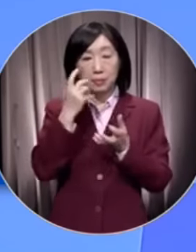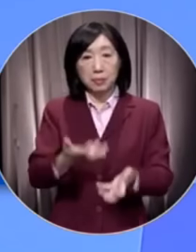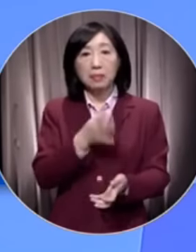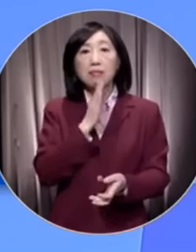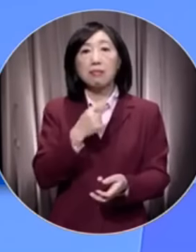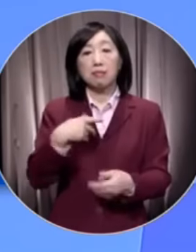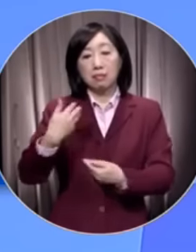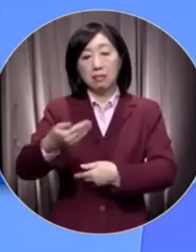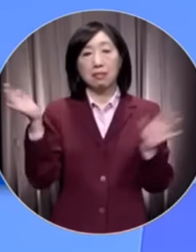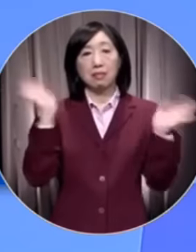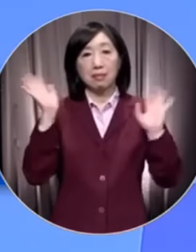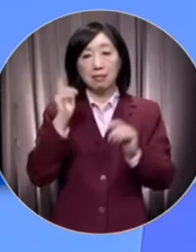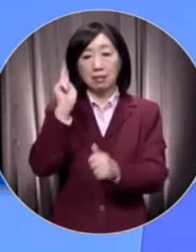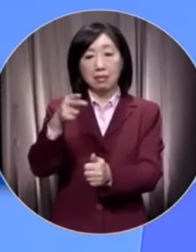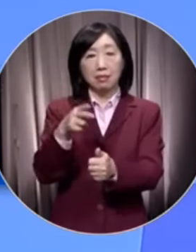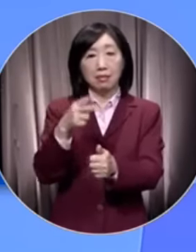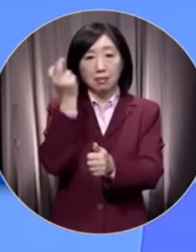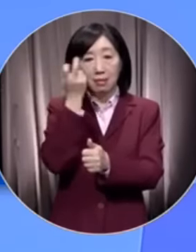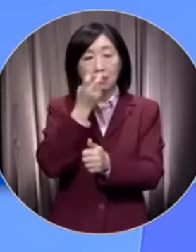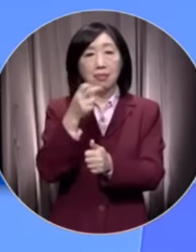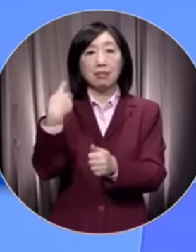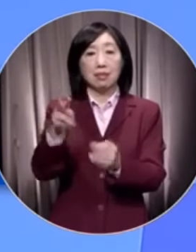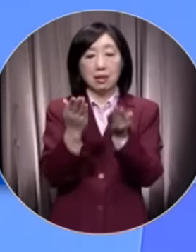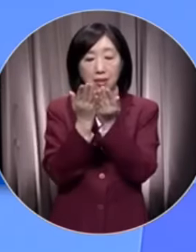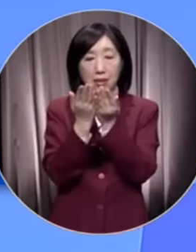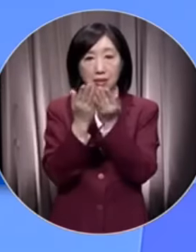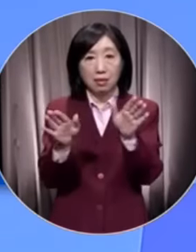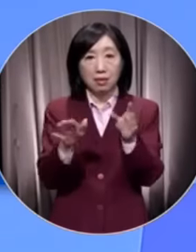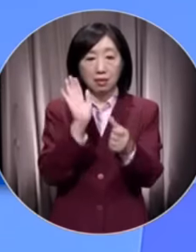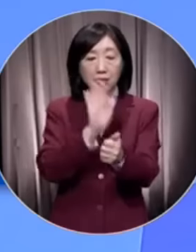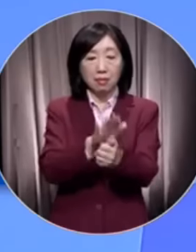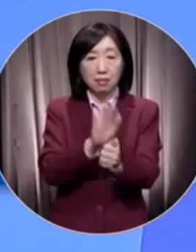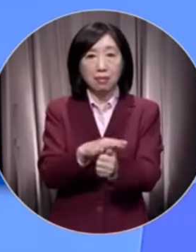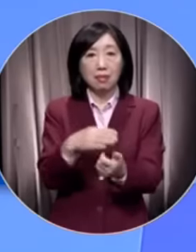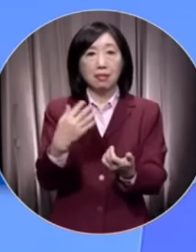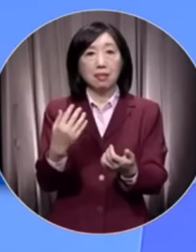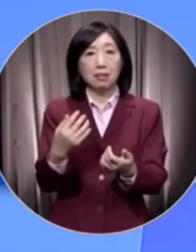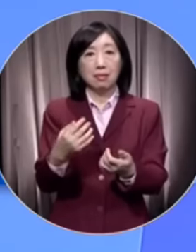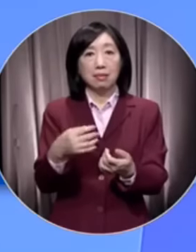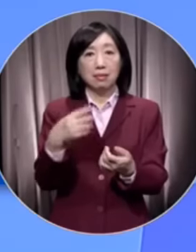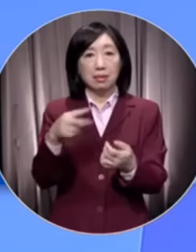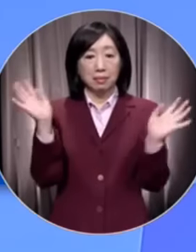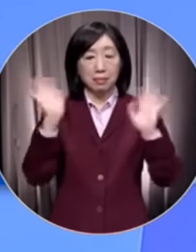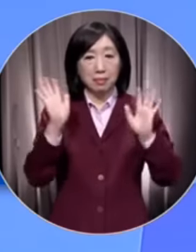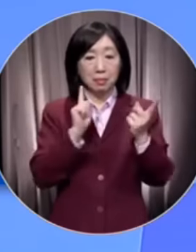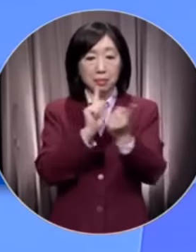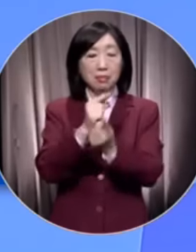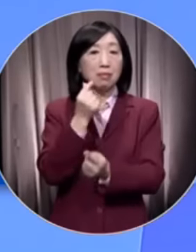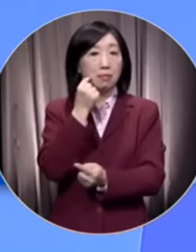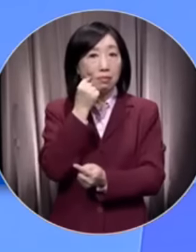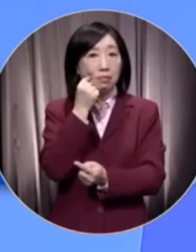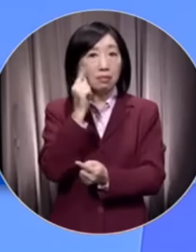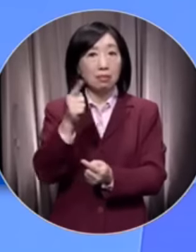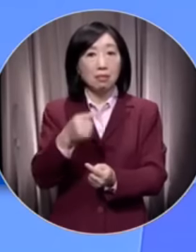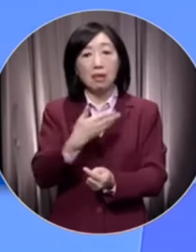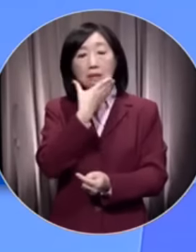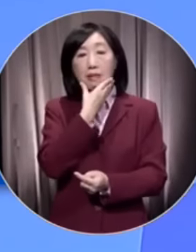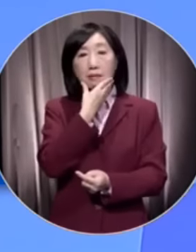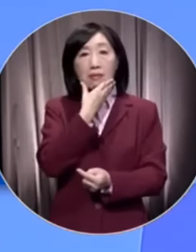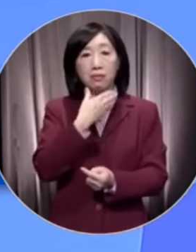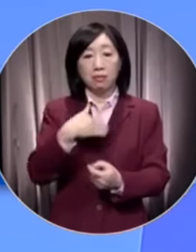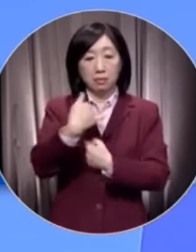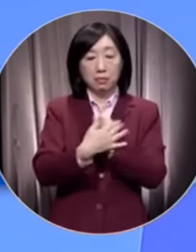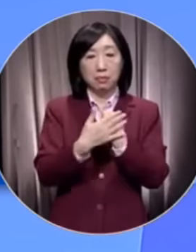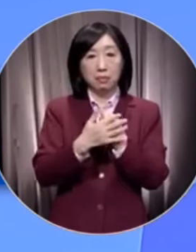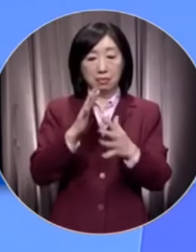托育政策、克服议题，还有我们孩子遇到困难的时候的幸福保卫战。